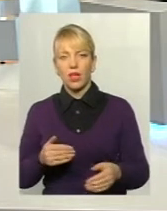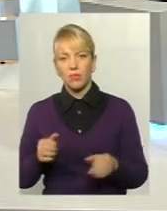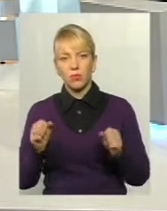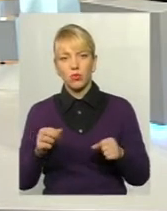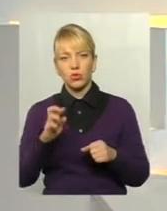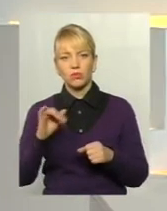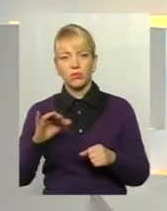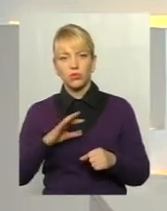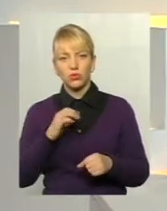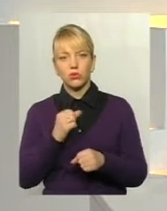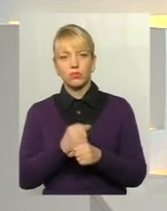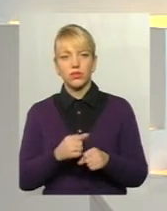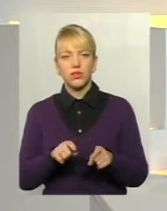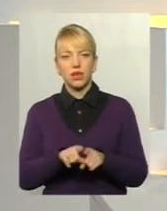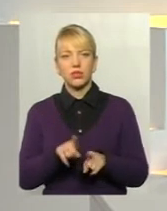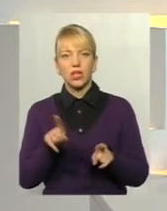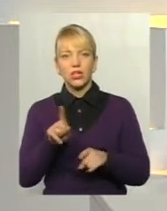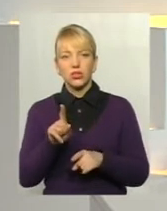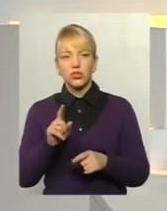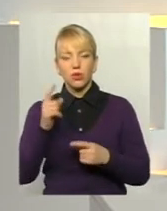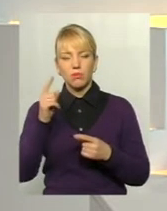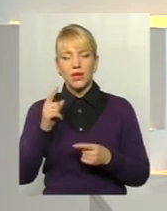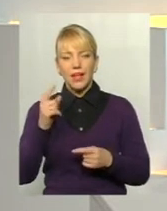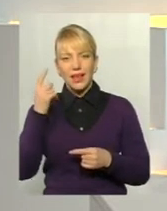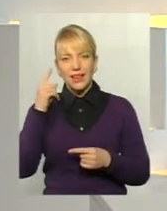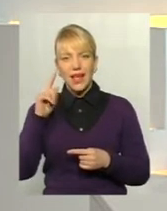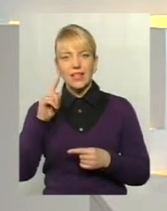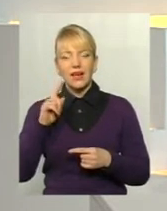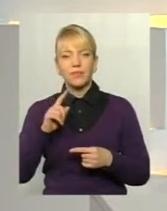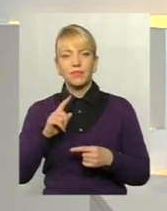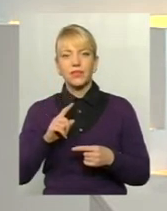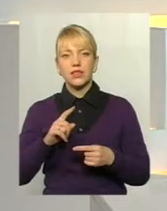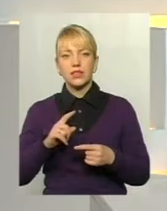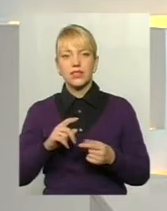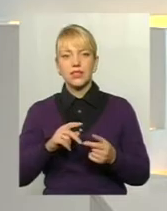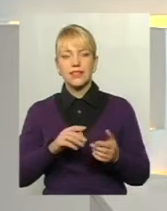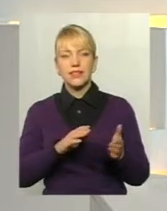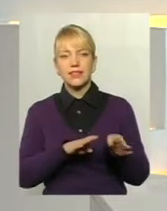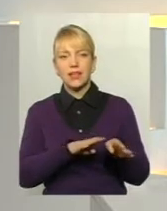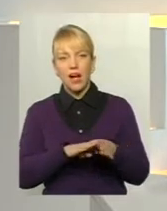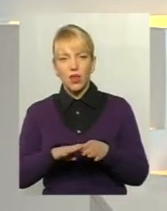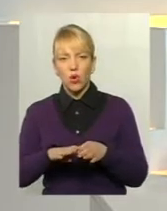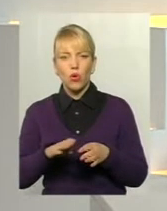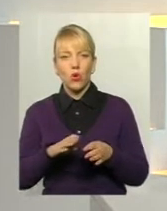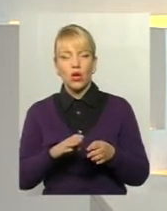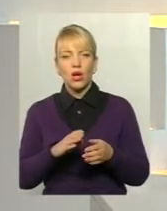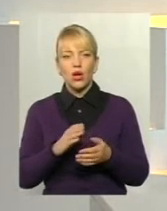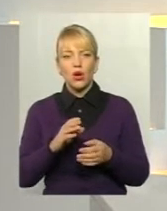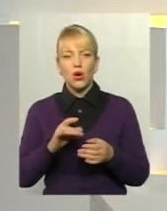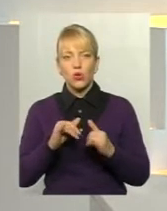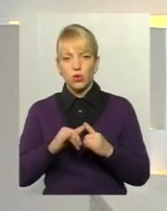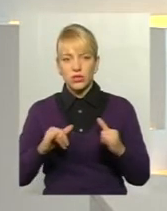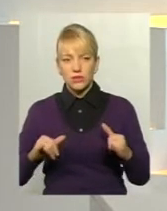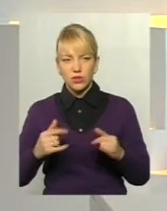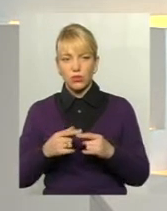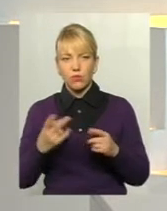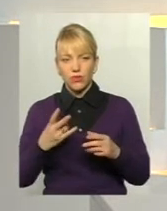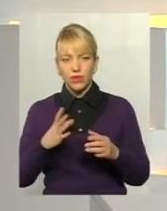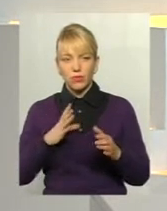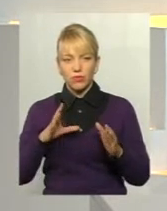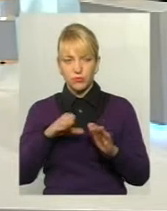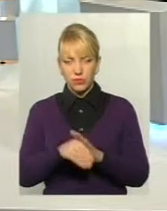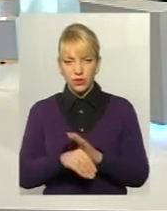було зробити так, щоб ідея сталого розвитку реально могла втілюватися в цьому сегменті. Тому що